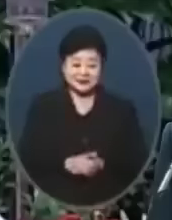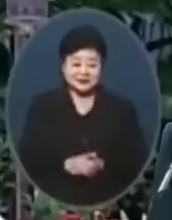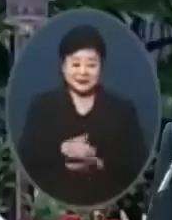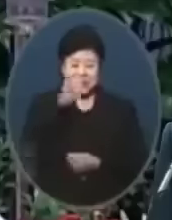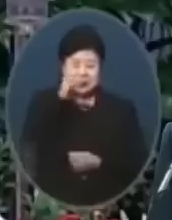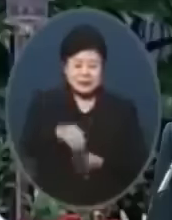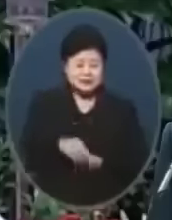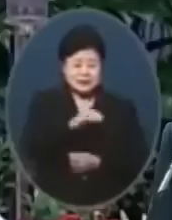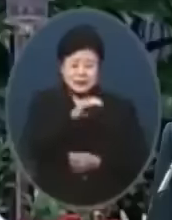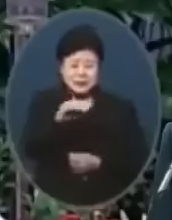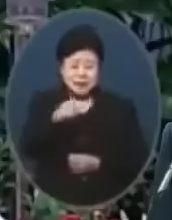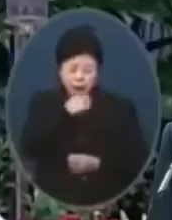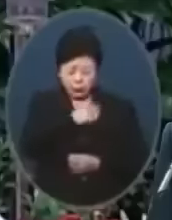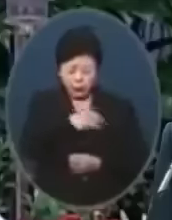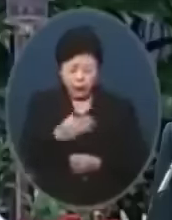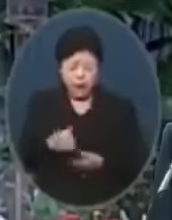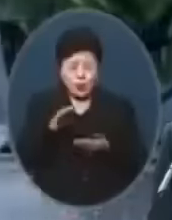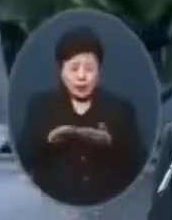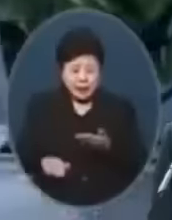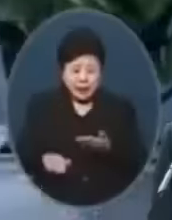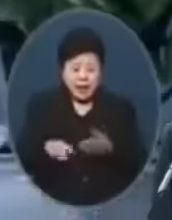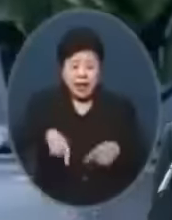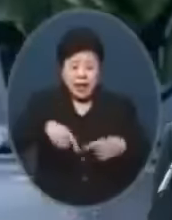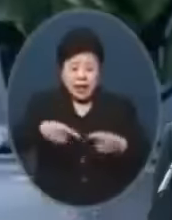십자가 보혈 밑에 가면